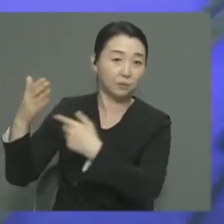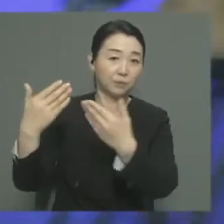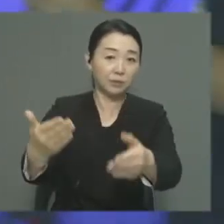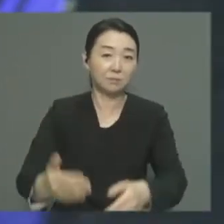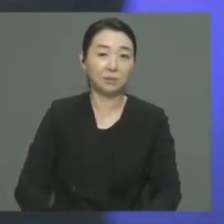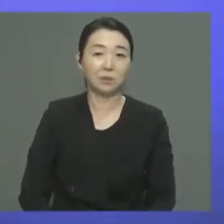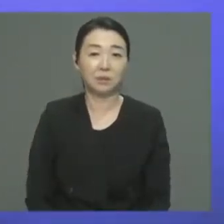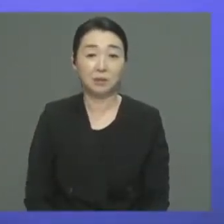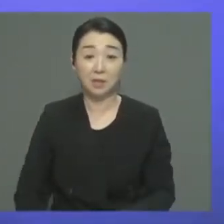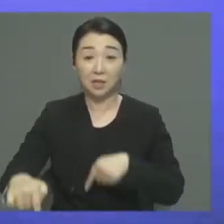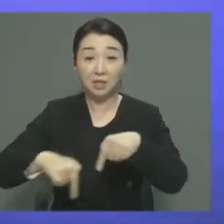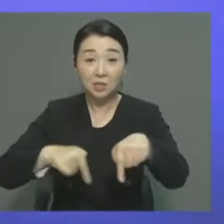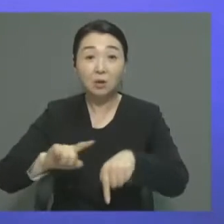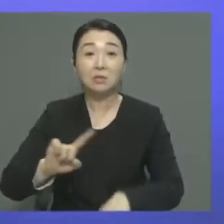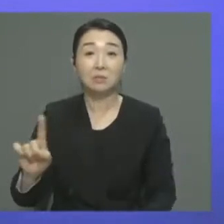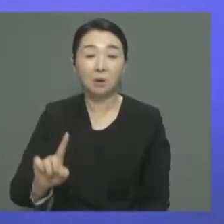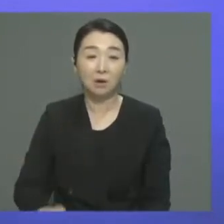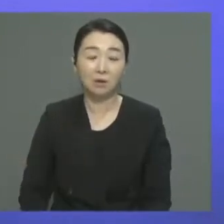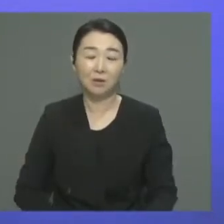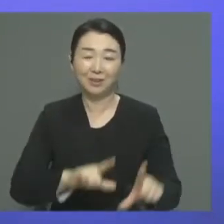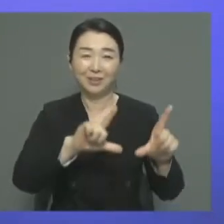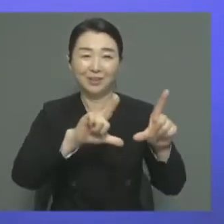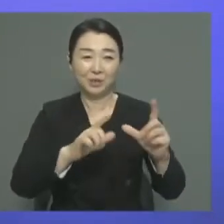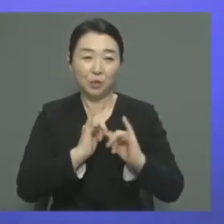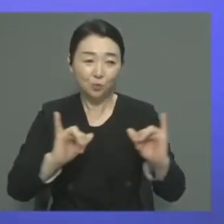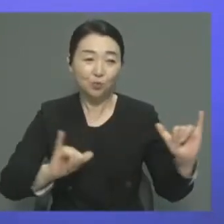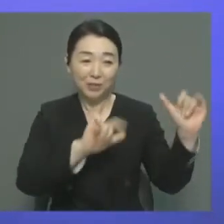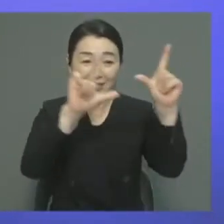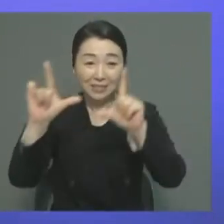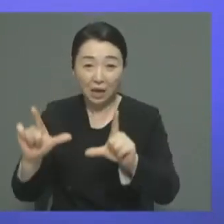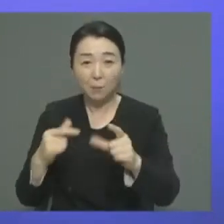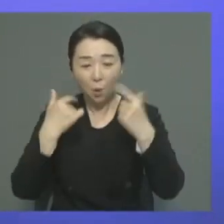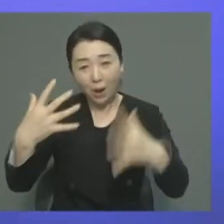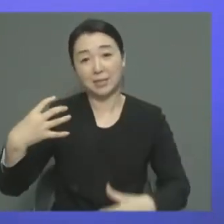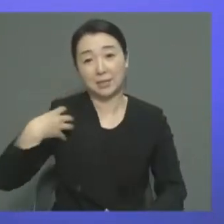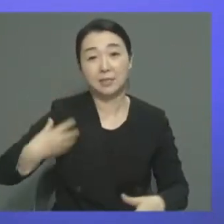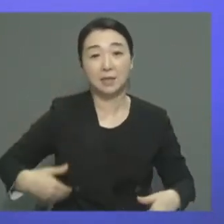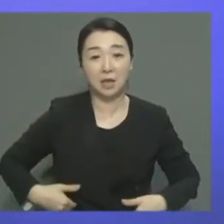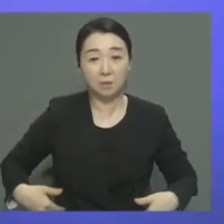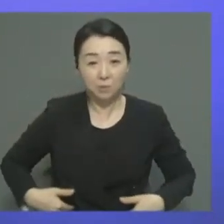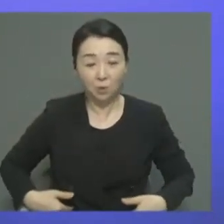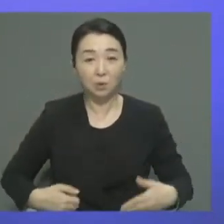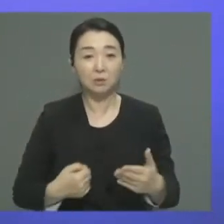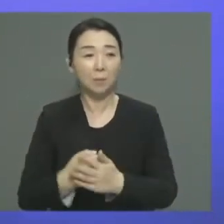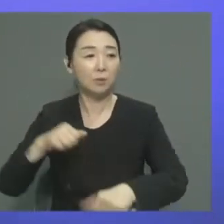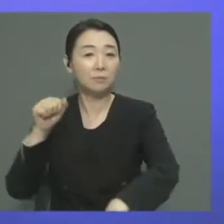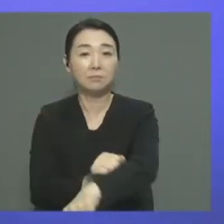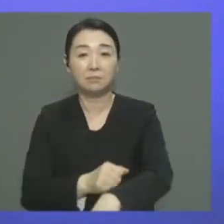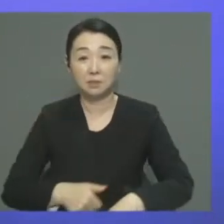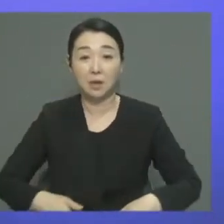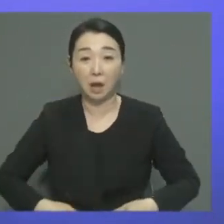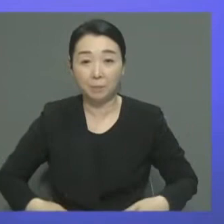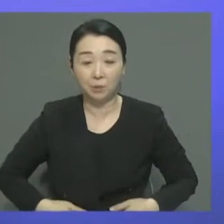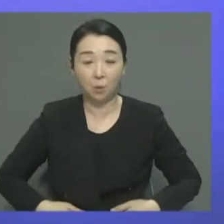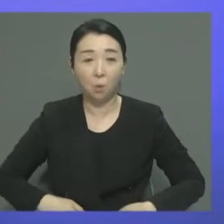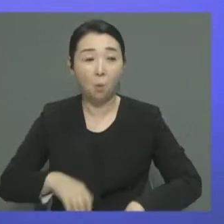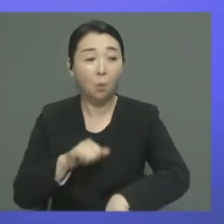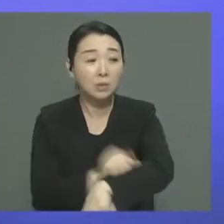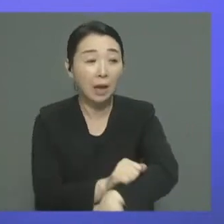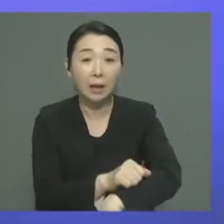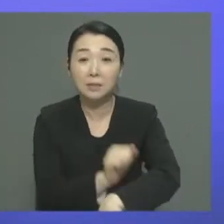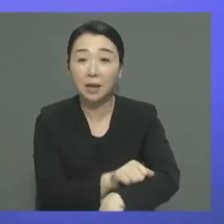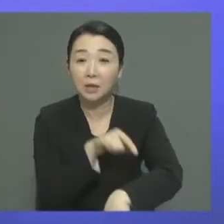정치는 국민의 삶을 책임지는 것이기 때문에 반드시 유능 해야 합니다 그리고 그 유능 하면